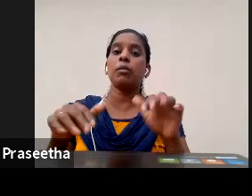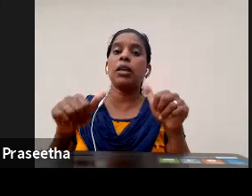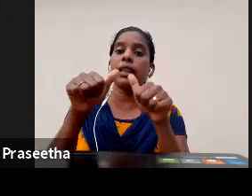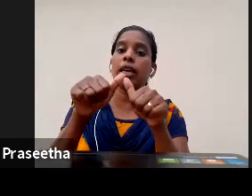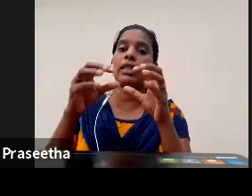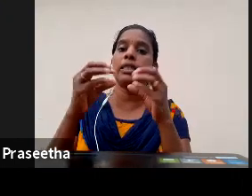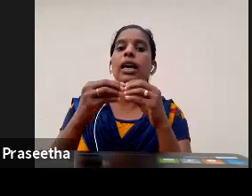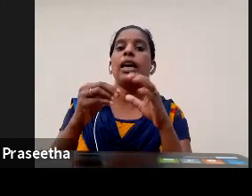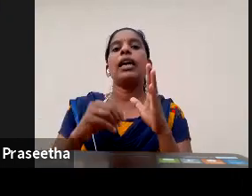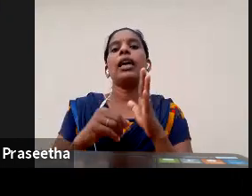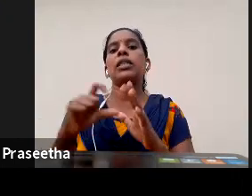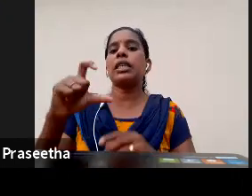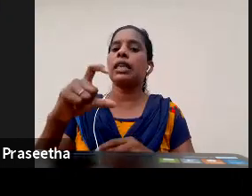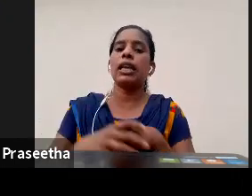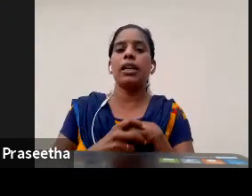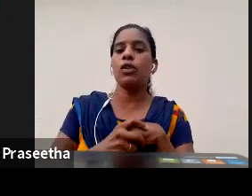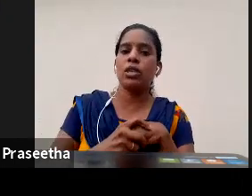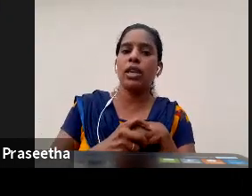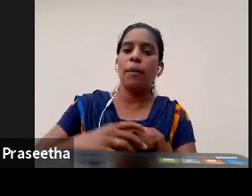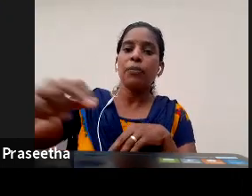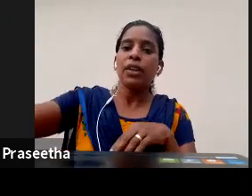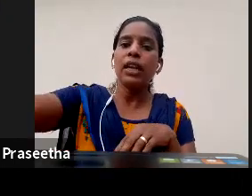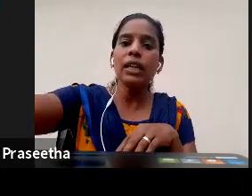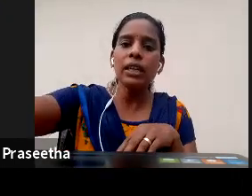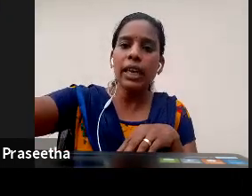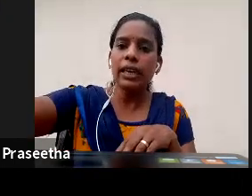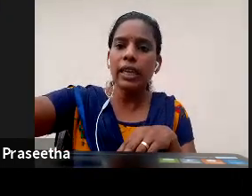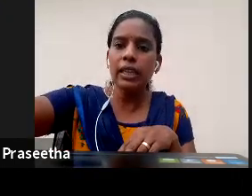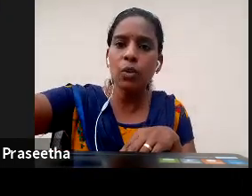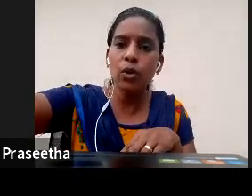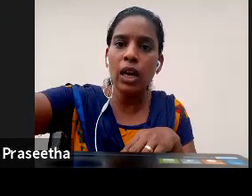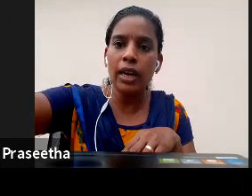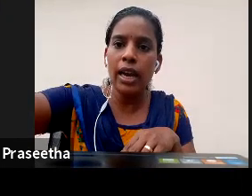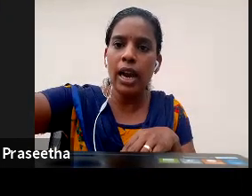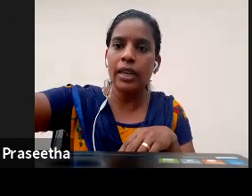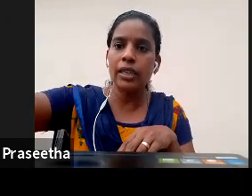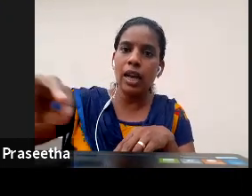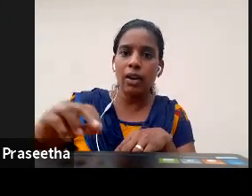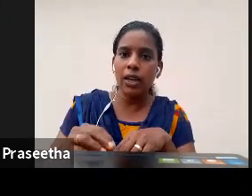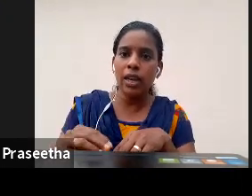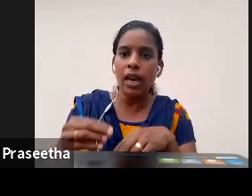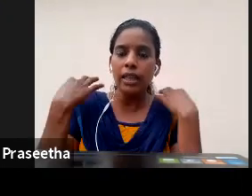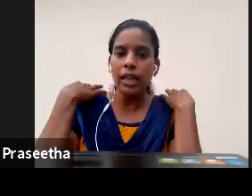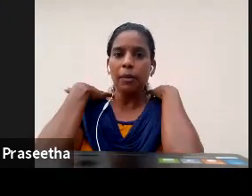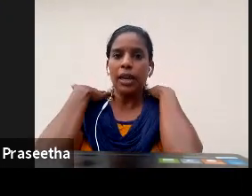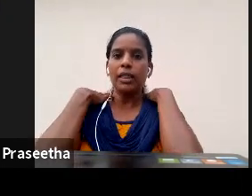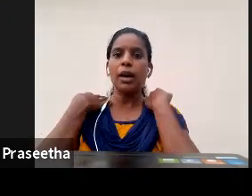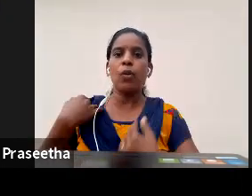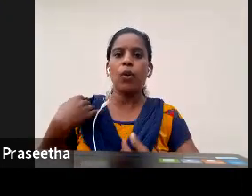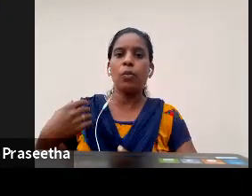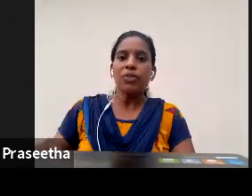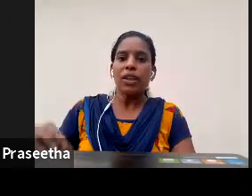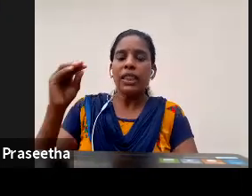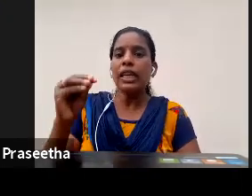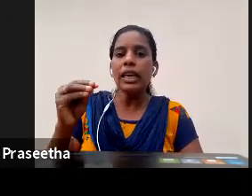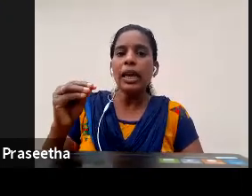അതല്ലെങ്കിൽ നമ്മൾ നേരത്തെ കാണിച്ച എ ബി സി ഡി തന്നെയാണ് യൂസ് ചെയ്യുക. നിങ്ങൾക്ക് ഏകദേശം ഒരു ധാരണ ആയിട്ടുണ്ടാവില്ല എന്നറിയാം, എന്നാ